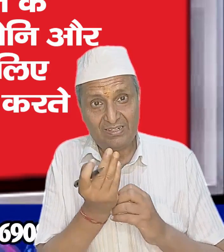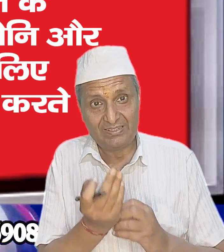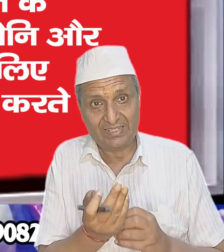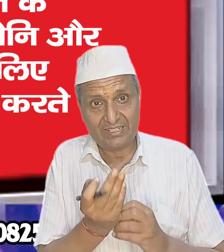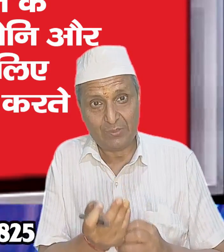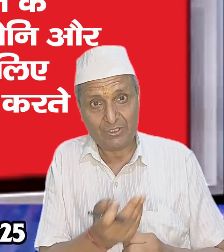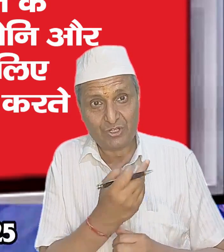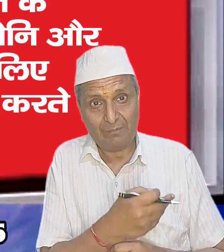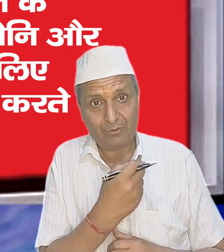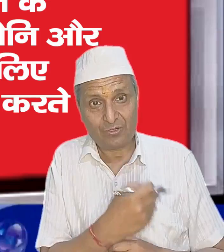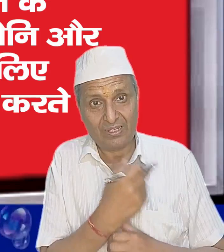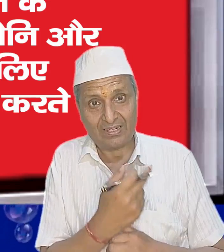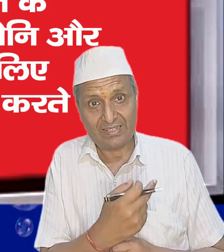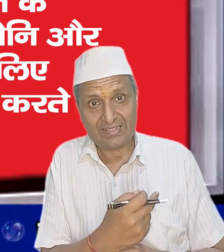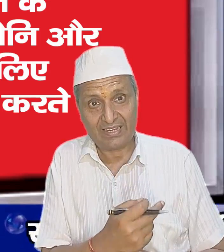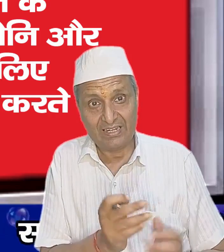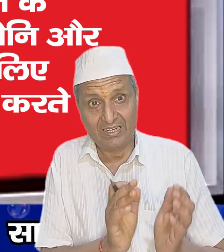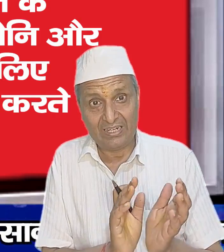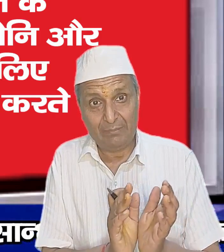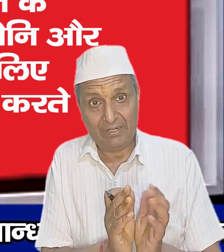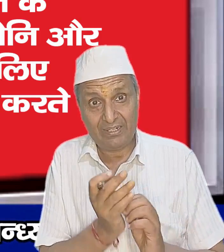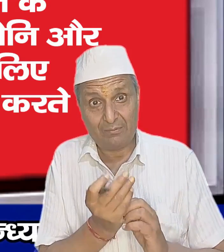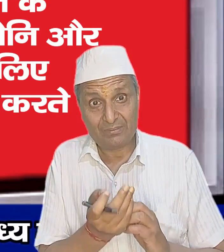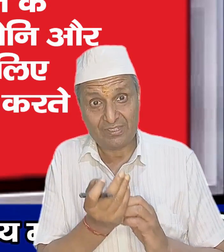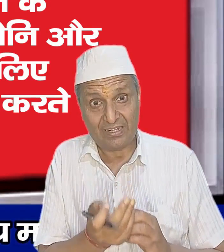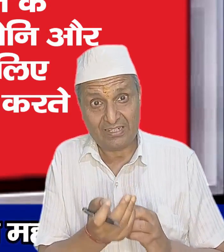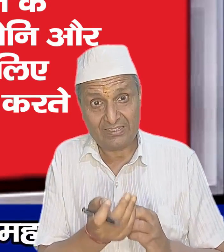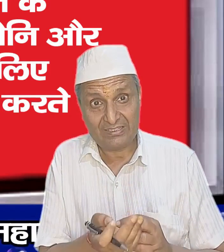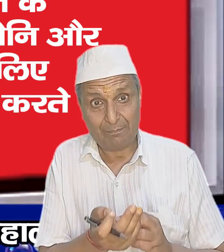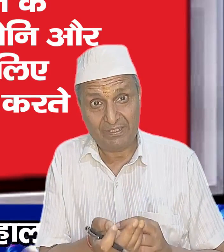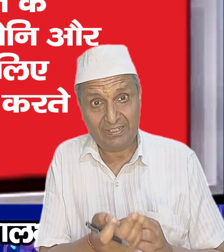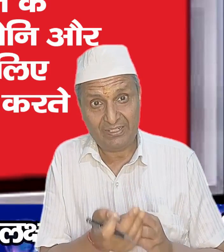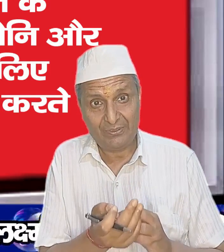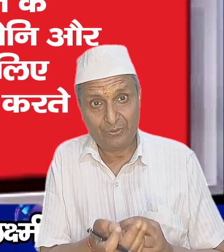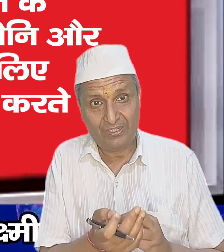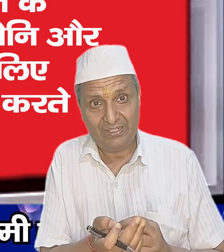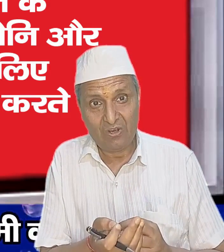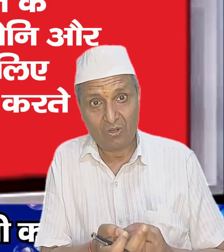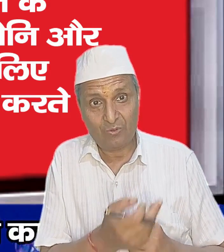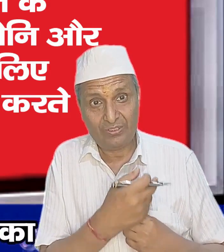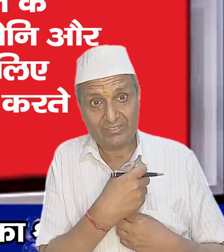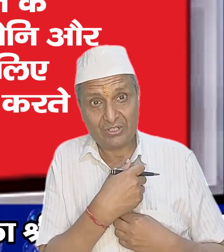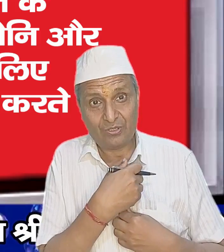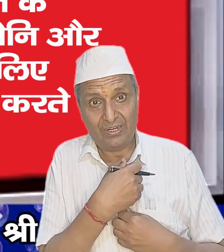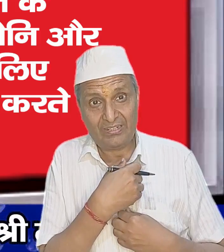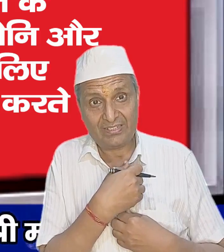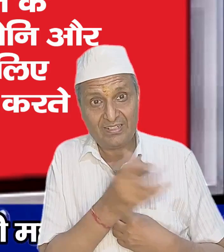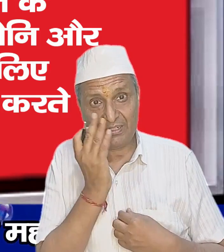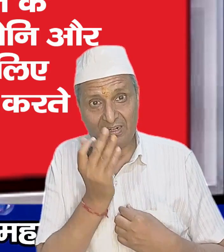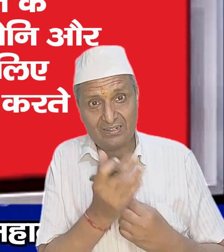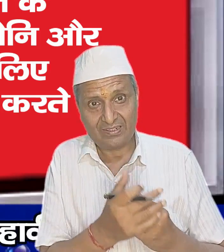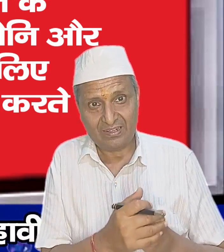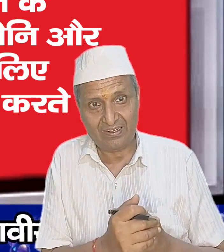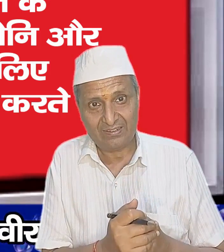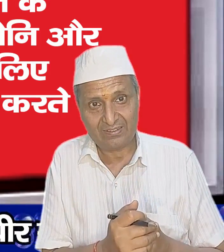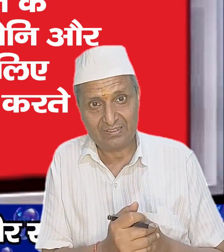धर्म अपनाते हैं, हम बदल नहीं सकते, हम शरीर तुम छीन सकते हो हमसे लेकिन धर्म नहीं छीन सकते। कैसे लोग थे वो, आज